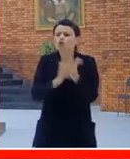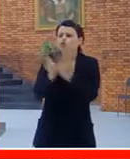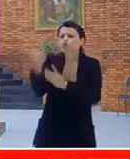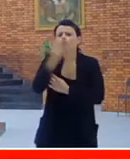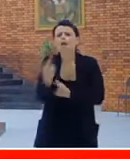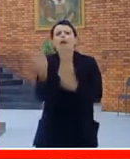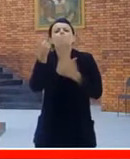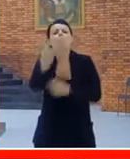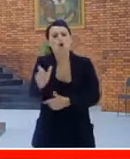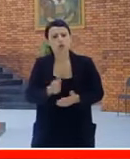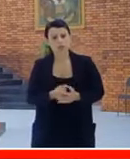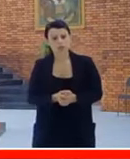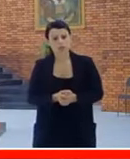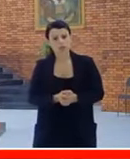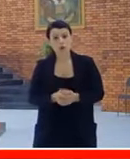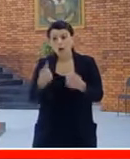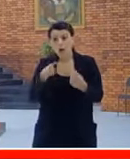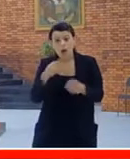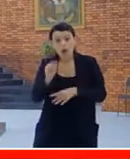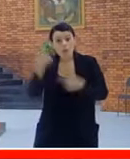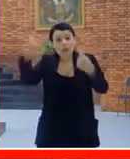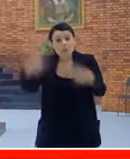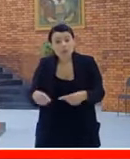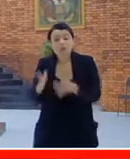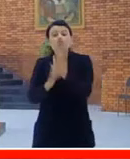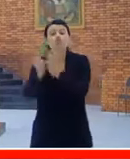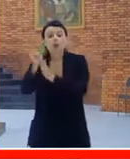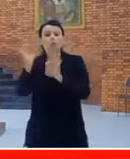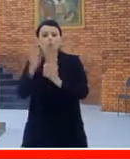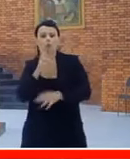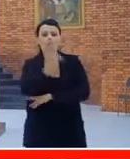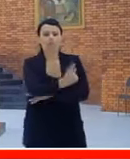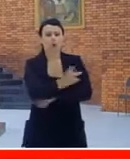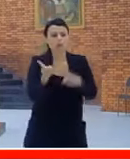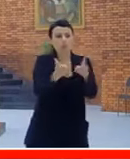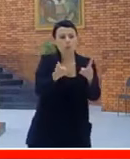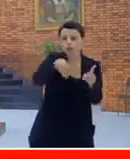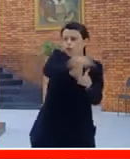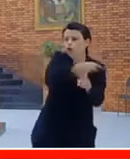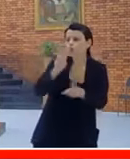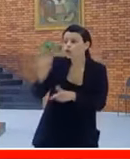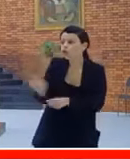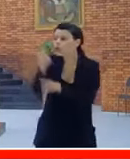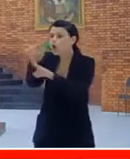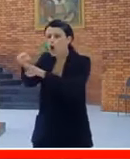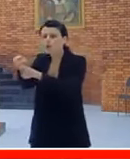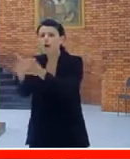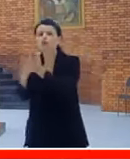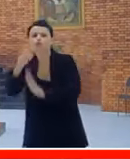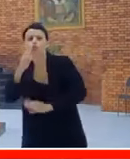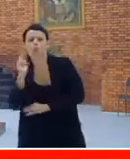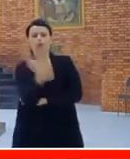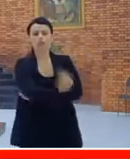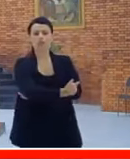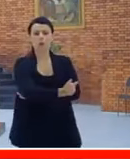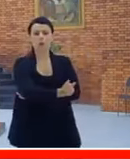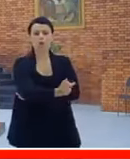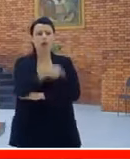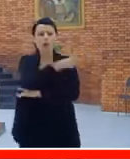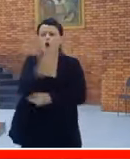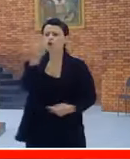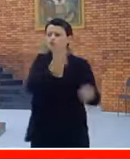domanda risponde Gesù stesso quando lo trovano. Dice, Gesù svela l'intenzione della loro ricerca